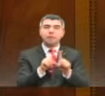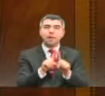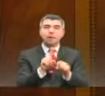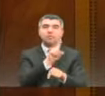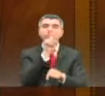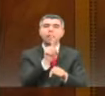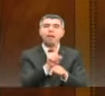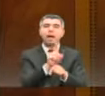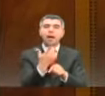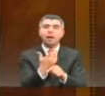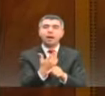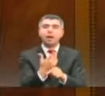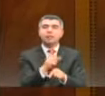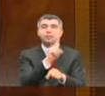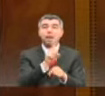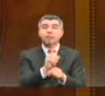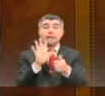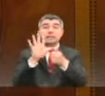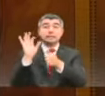الترابية، وعددها أكثر من 60